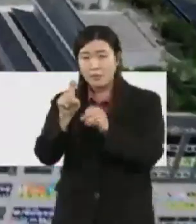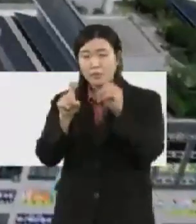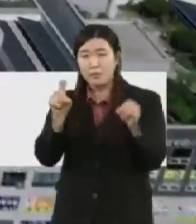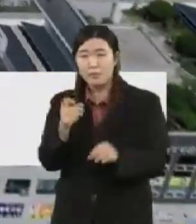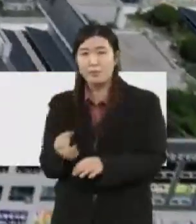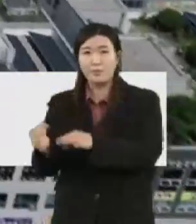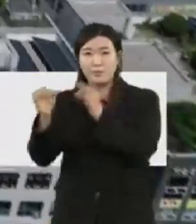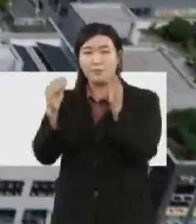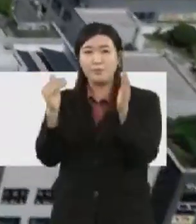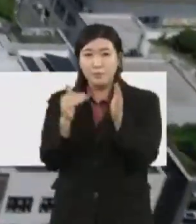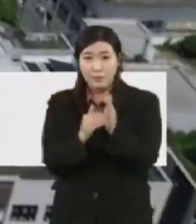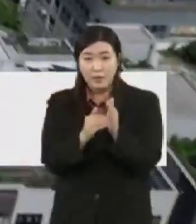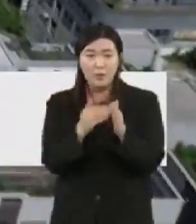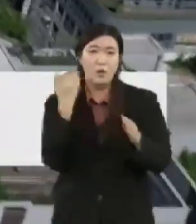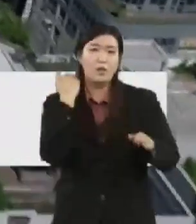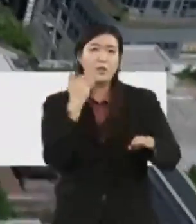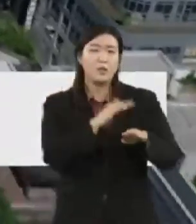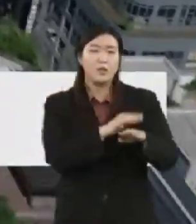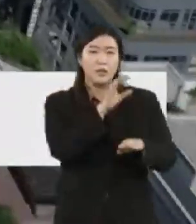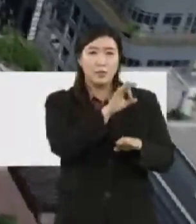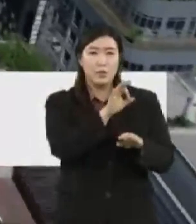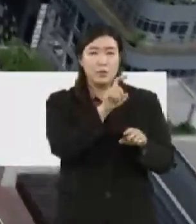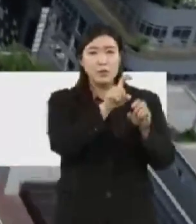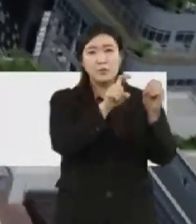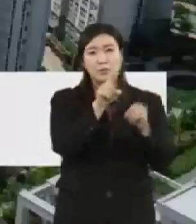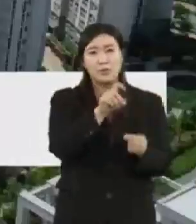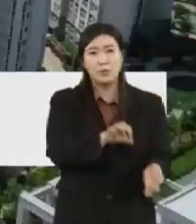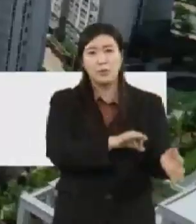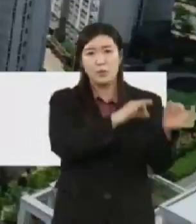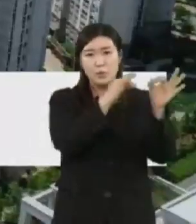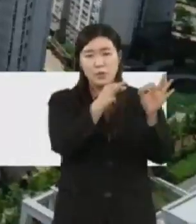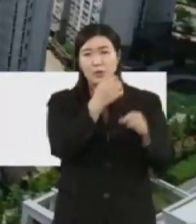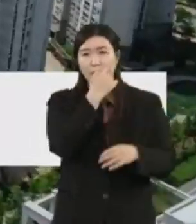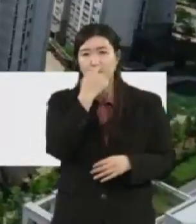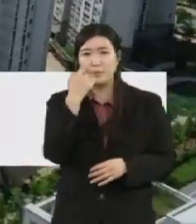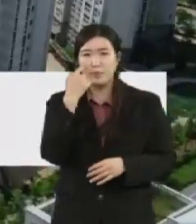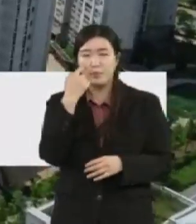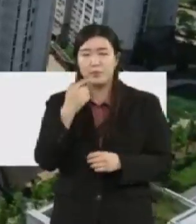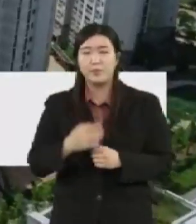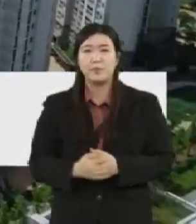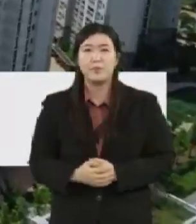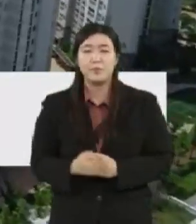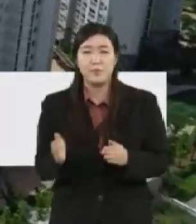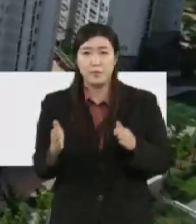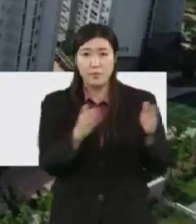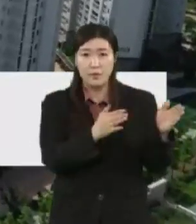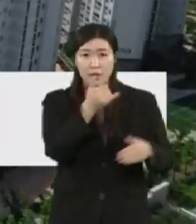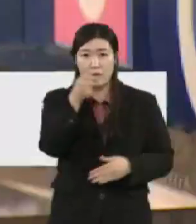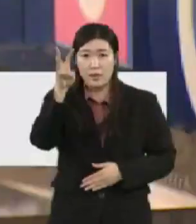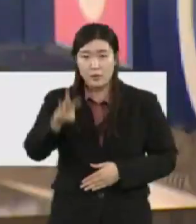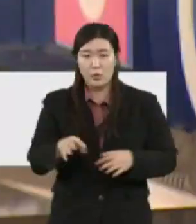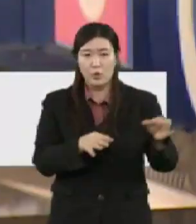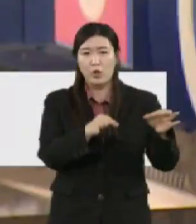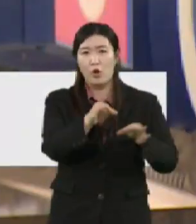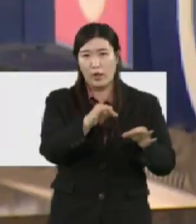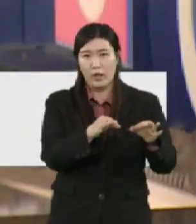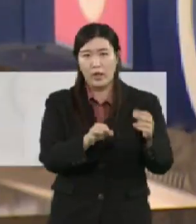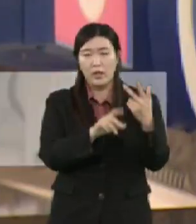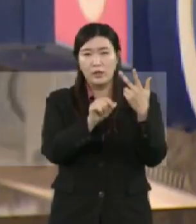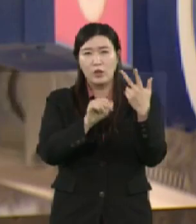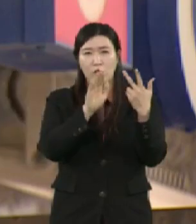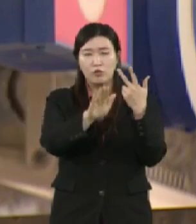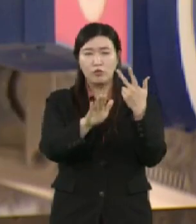13.5 8% 상승했고 전세값은 10.7 6% 올랐습니다 세종의 매매가격은 7월 이후